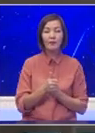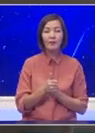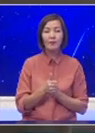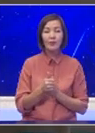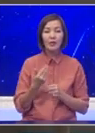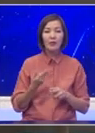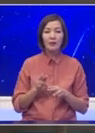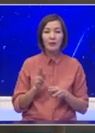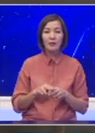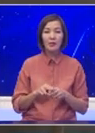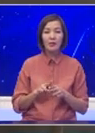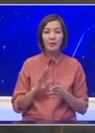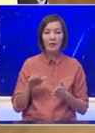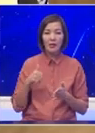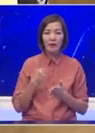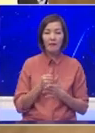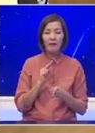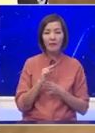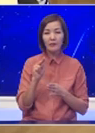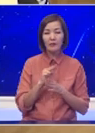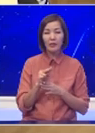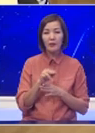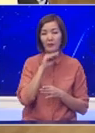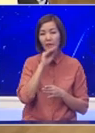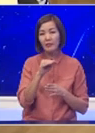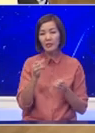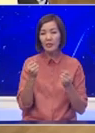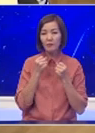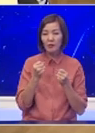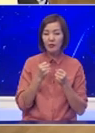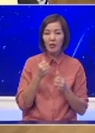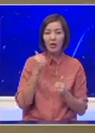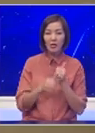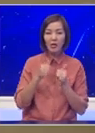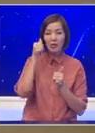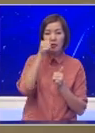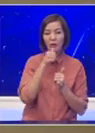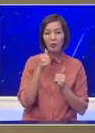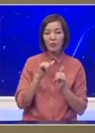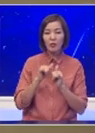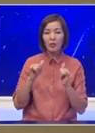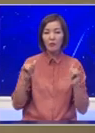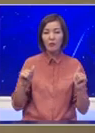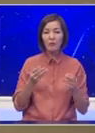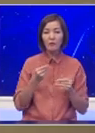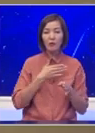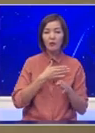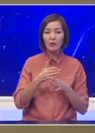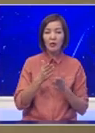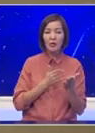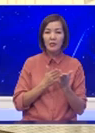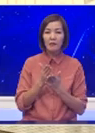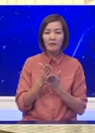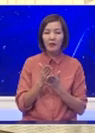она является флагманом в деле воспитания профессиональных спортивных кадров. Из года в год в области растет объем финансирования в сфере